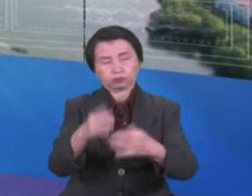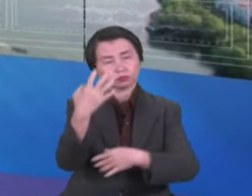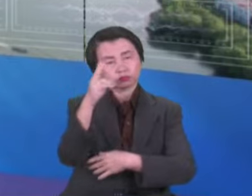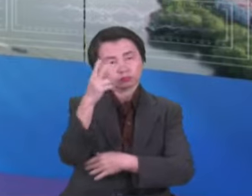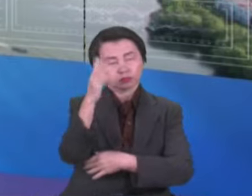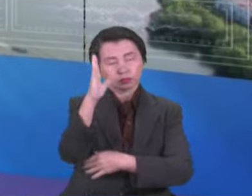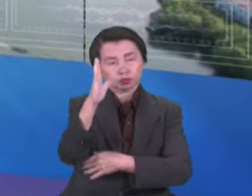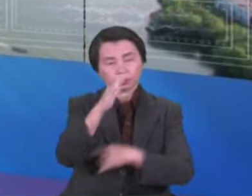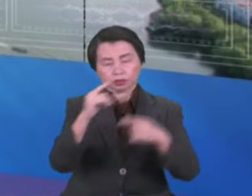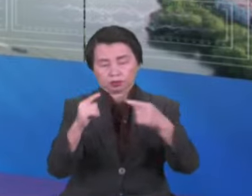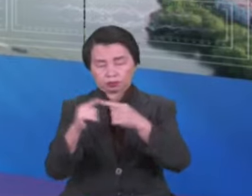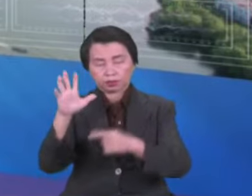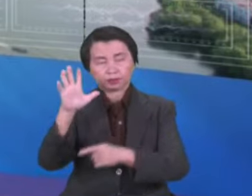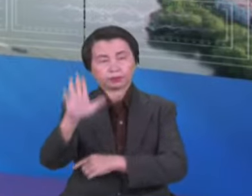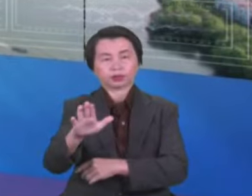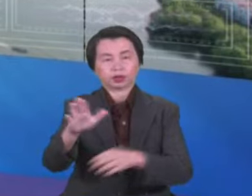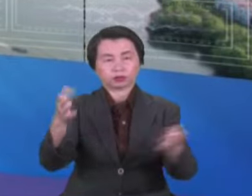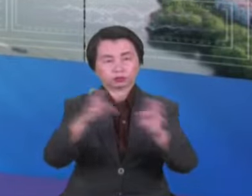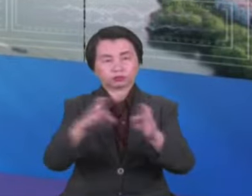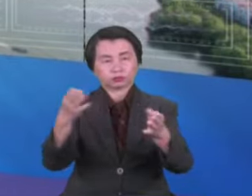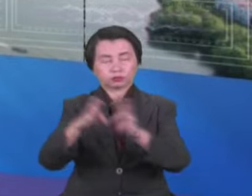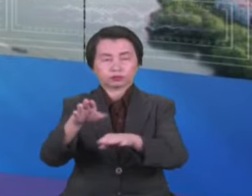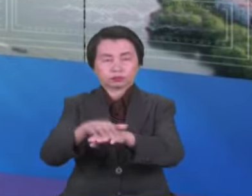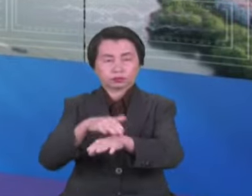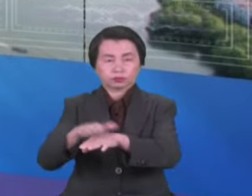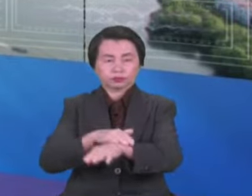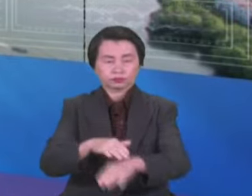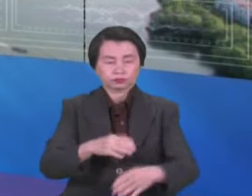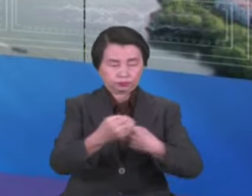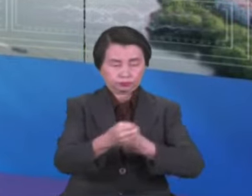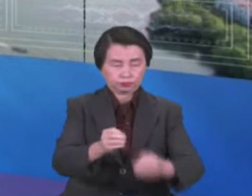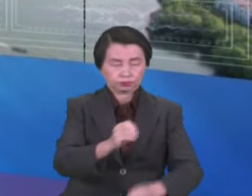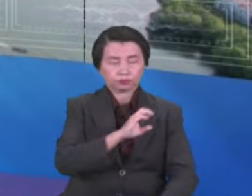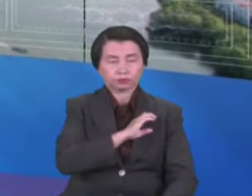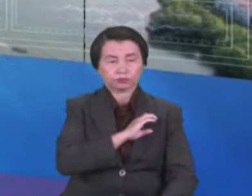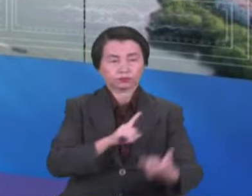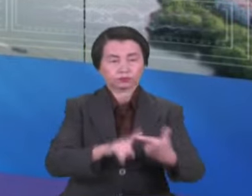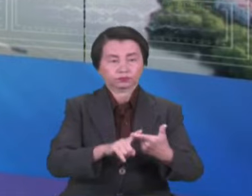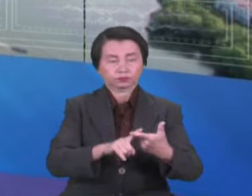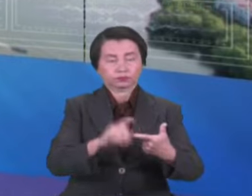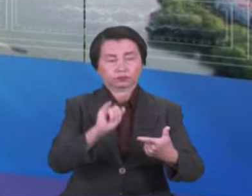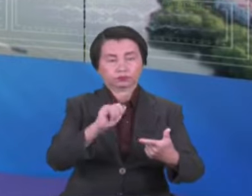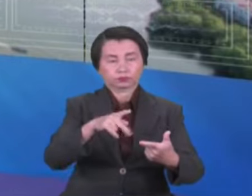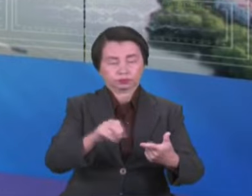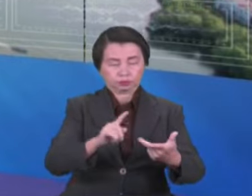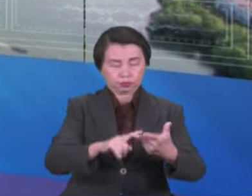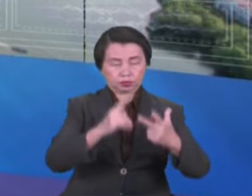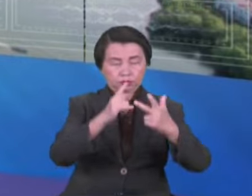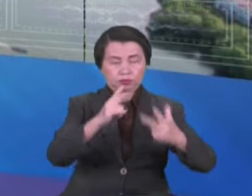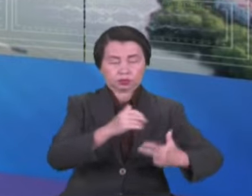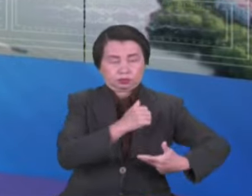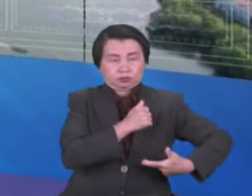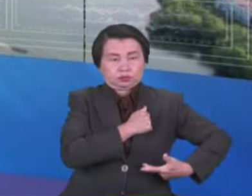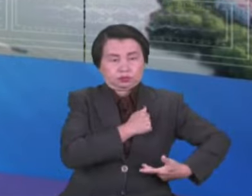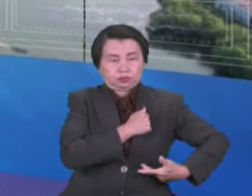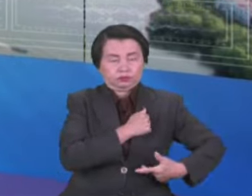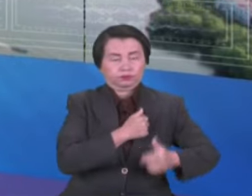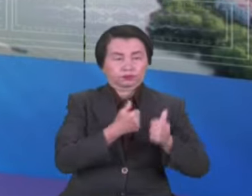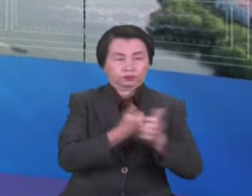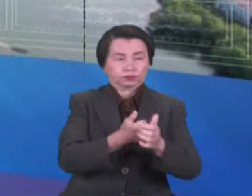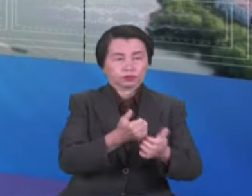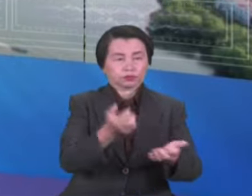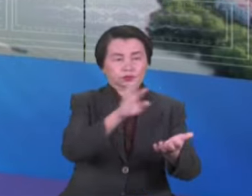hari hingga 5 petang tadi, membabitkan Ibu Pejabat Polis Kontinjen, Ibu Pejabat Polis Daerah dan Kem Tentera. Ikuti rangkumannya yang